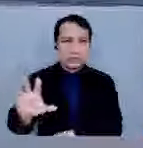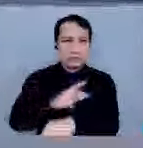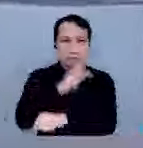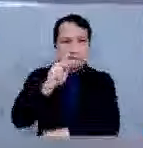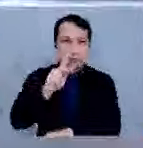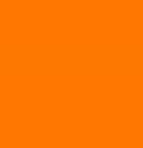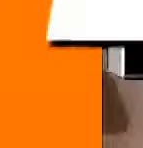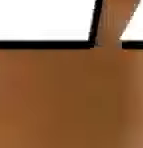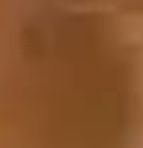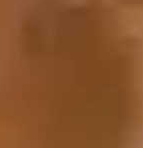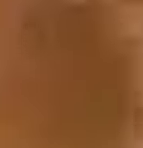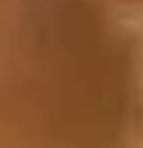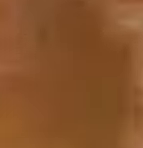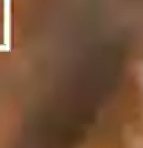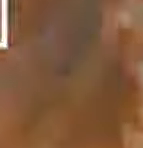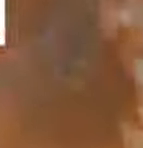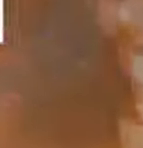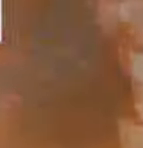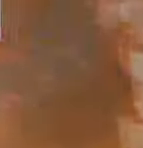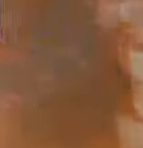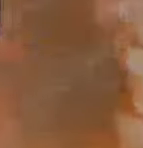Pilipinas.